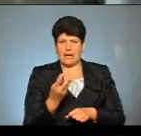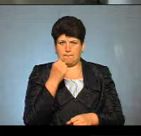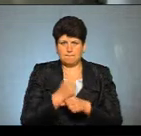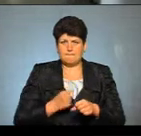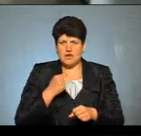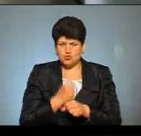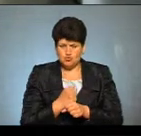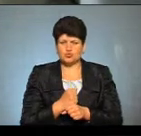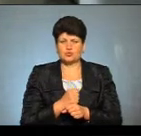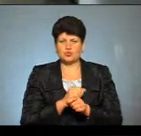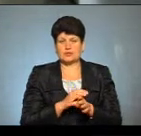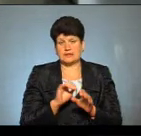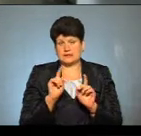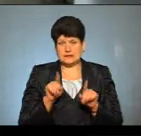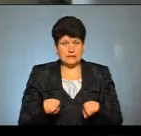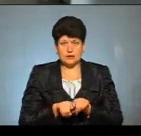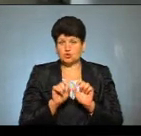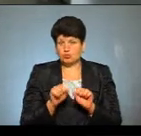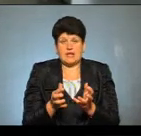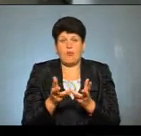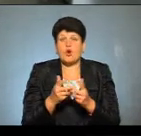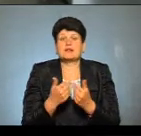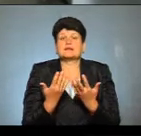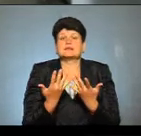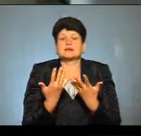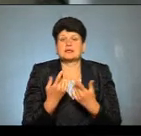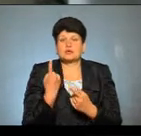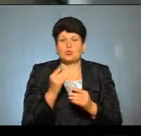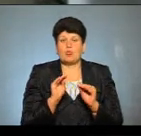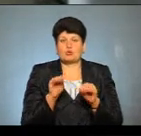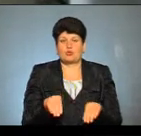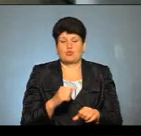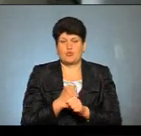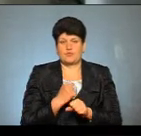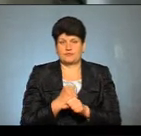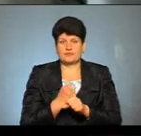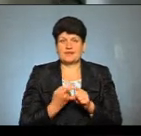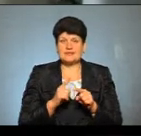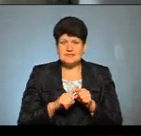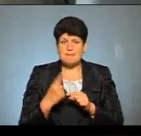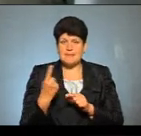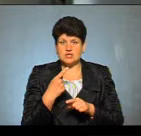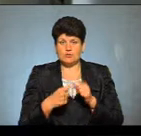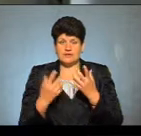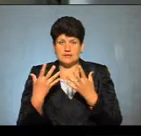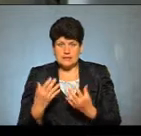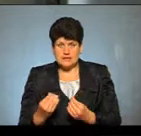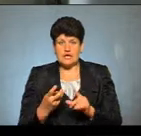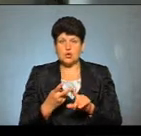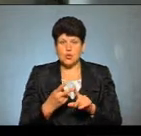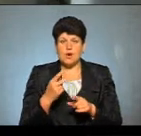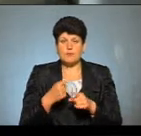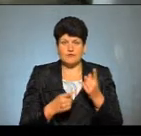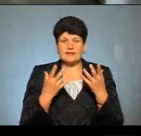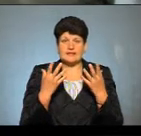працюють, робочі, якщо можна підрахувати, які об'єми за одну постановку ми проводимо. Це в першій половині дня. І знову ж таки, в другій половині